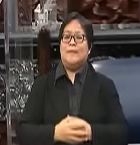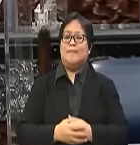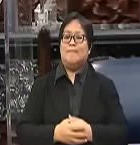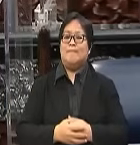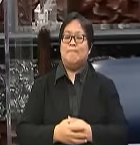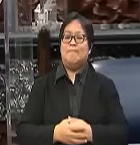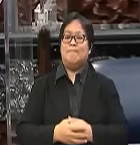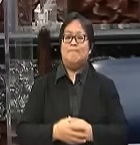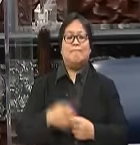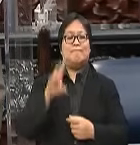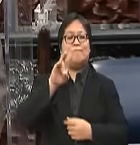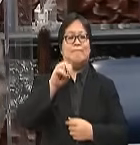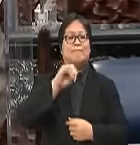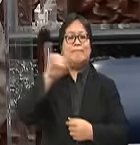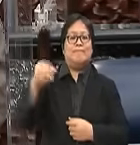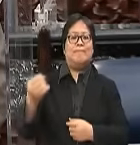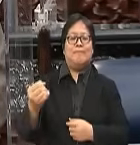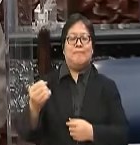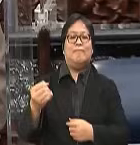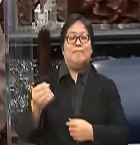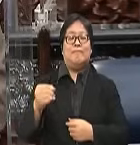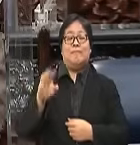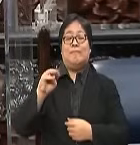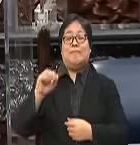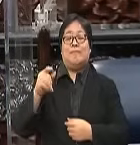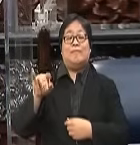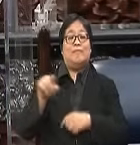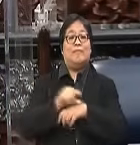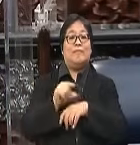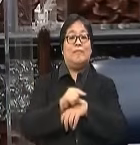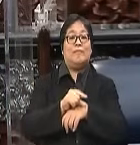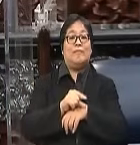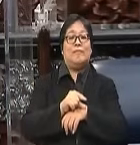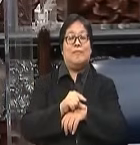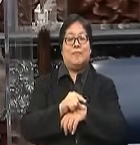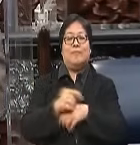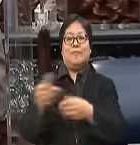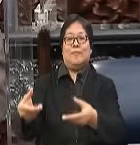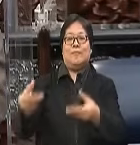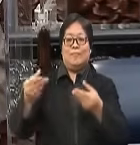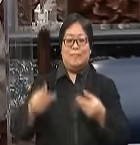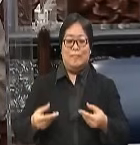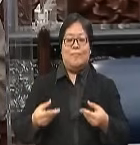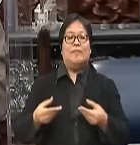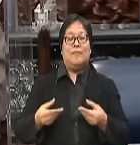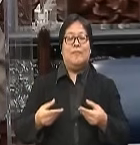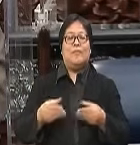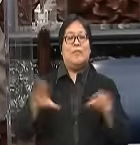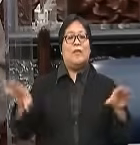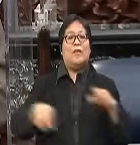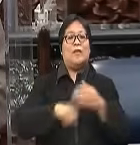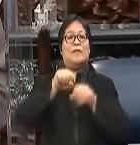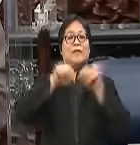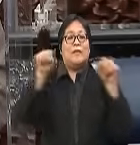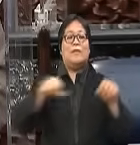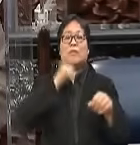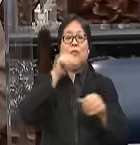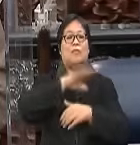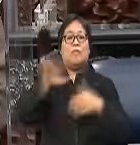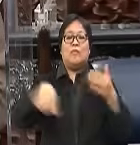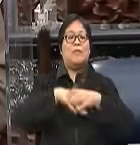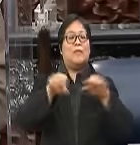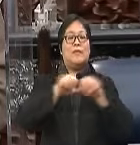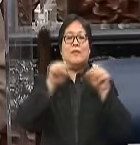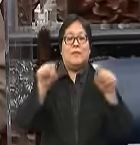pegangan 70juta yang musti gunakan diberikan butuhkan untuk membuat sistem bukan semua